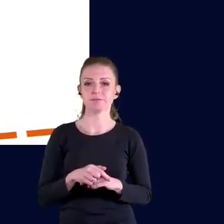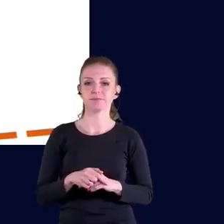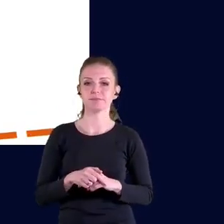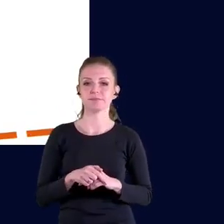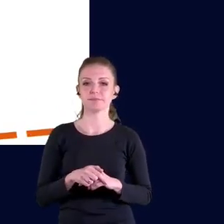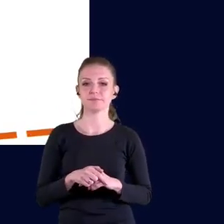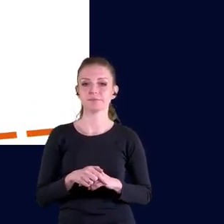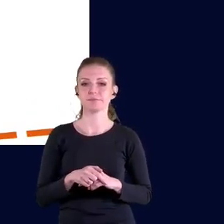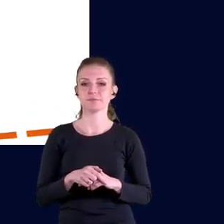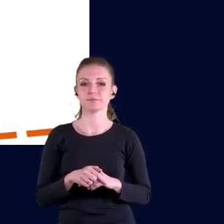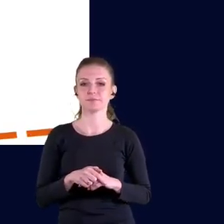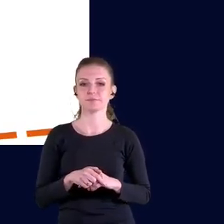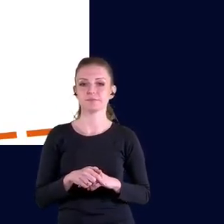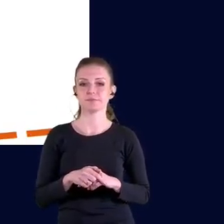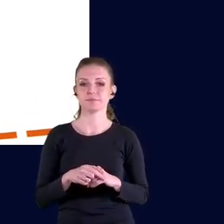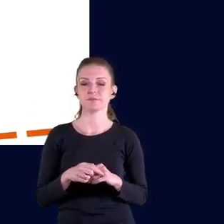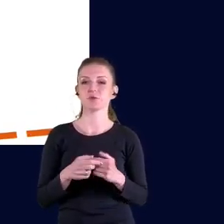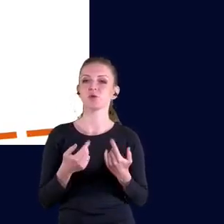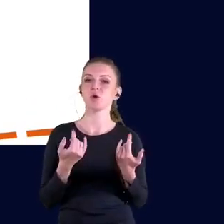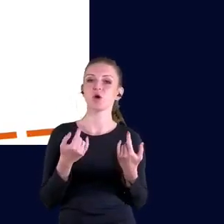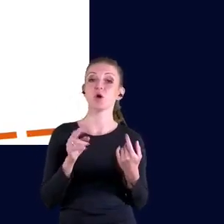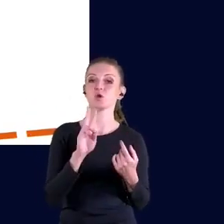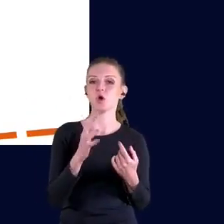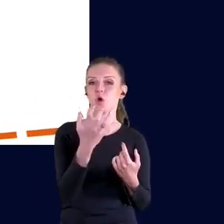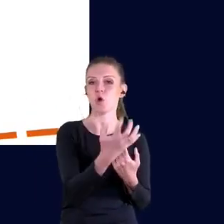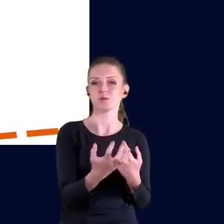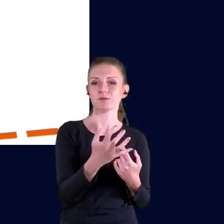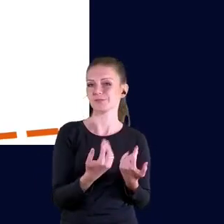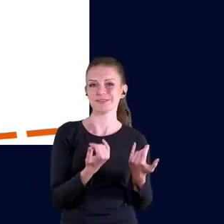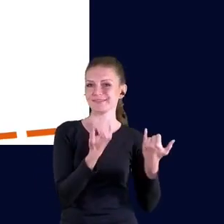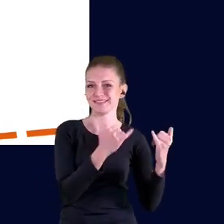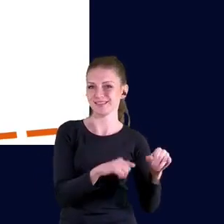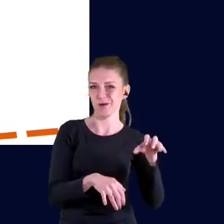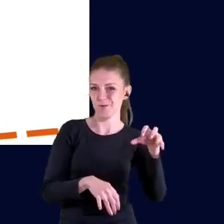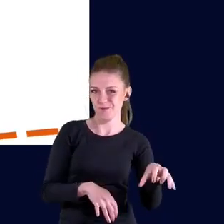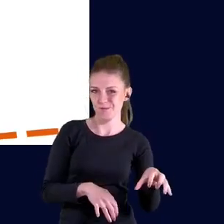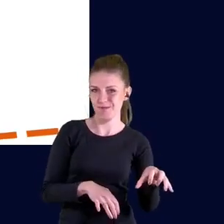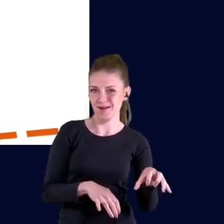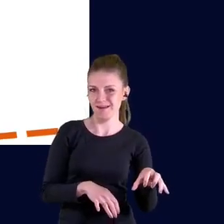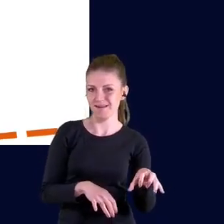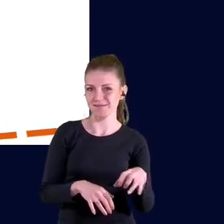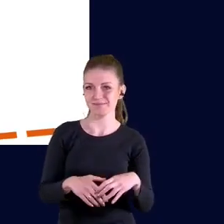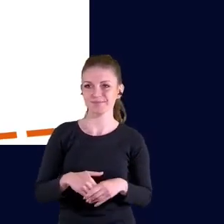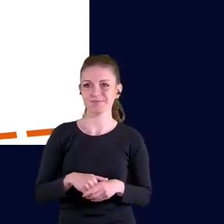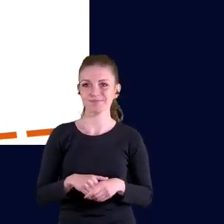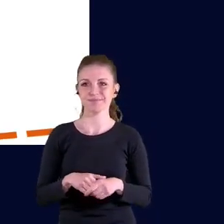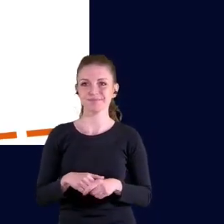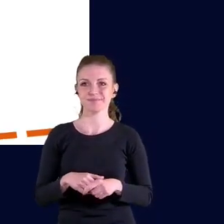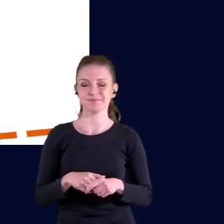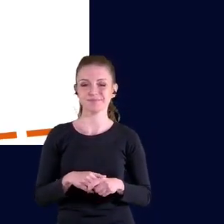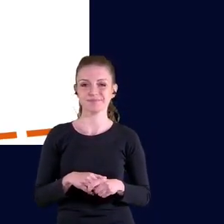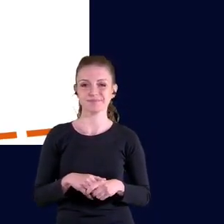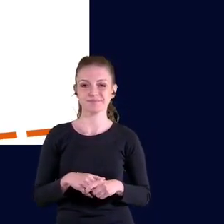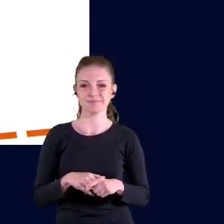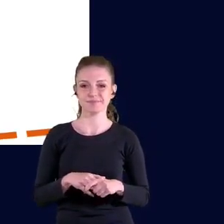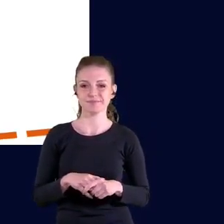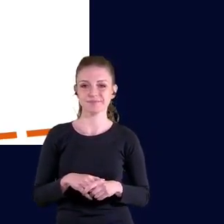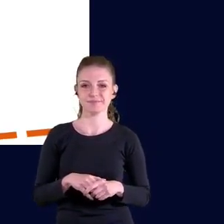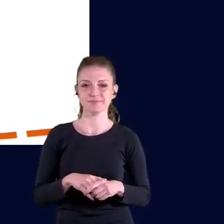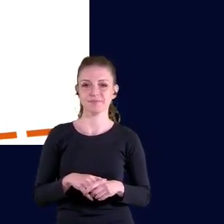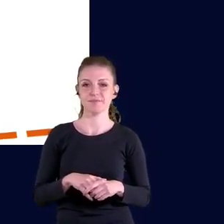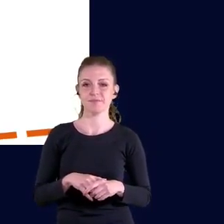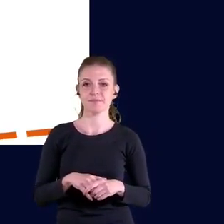mają zupełnie inną wypłacanych obserwujących odbiorcach treści publikowanych na Facebooku i Twitterze